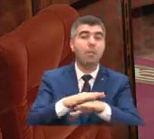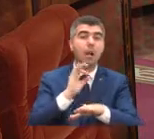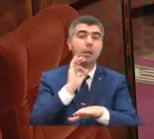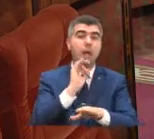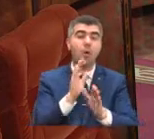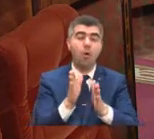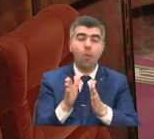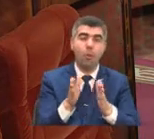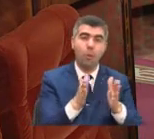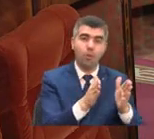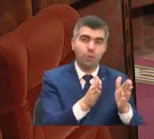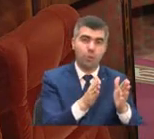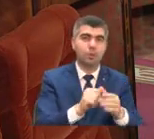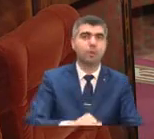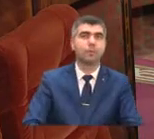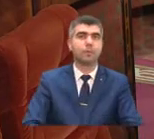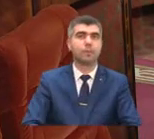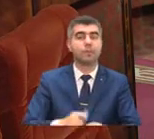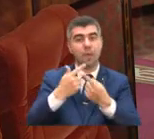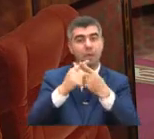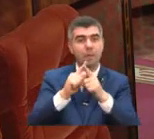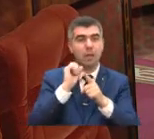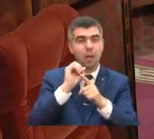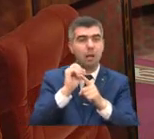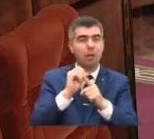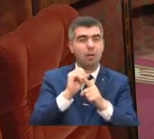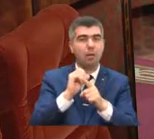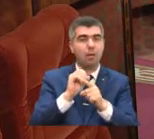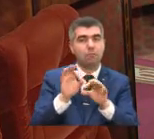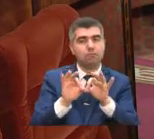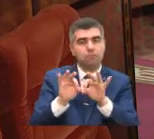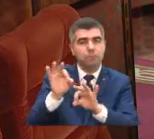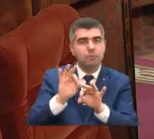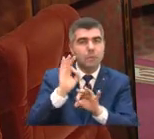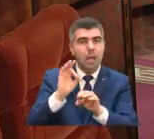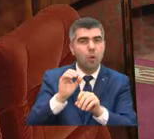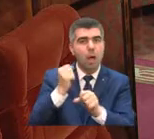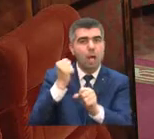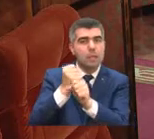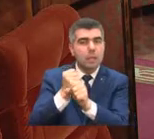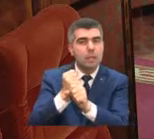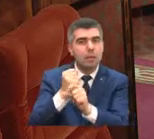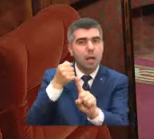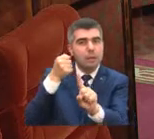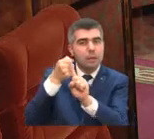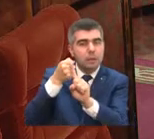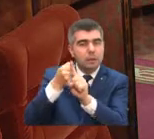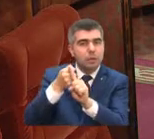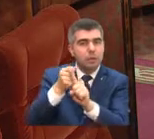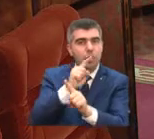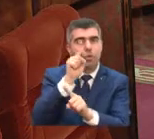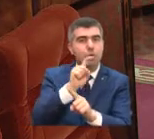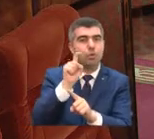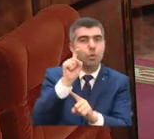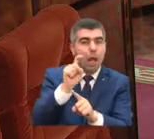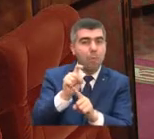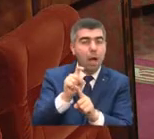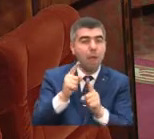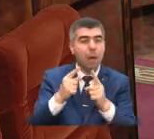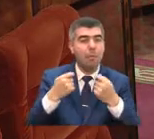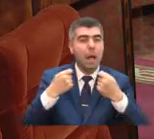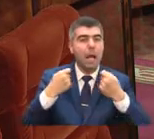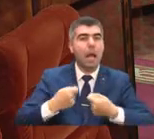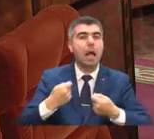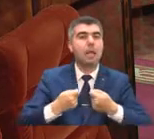قلت، كاين مبدا دستوري ديال التدبير الحر، هما المجلس سيد نفسه هو اللي كيدير يعني مع الجماعات